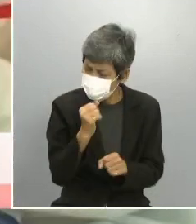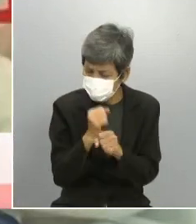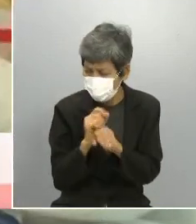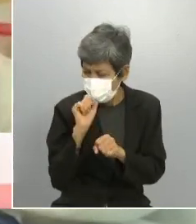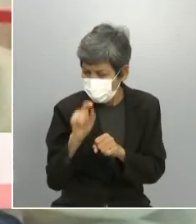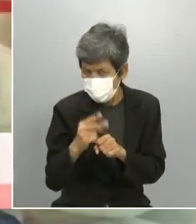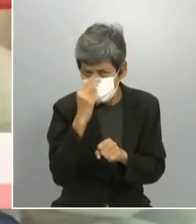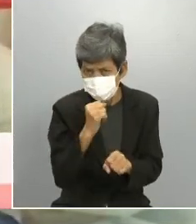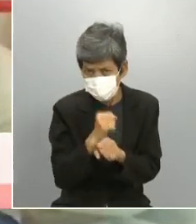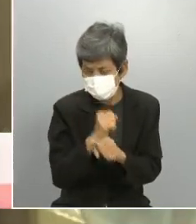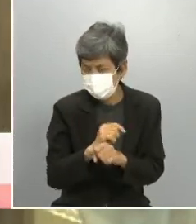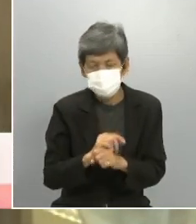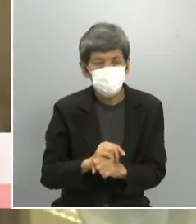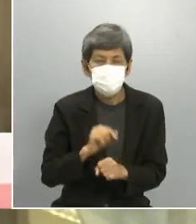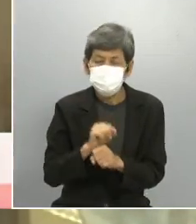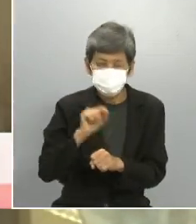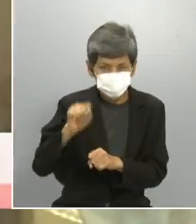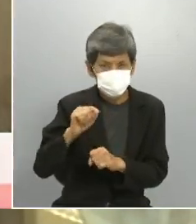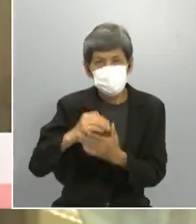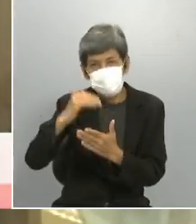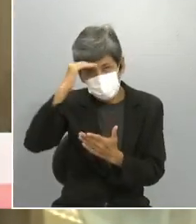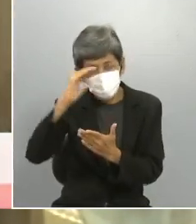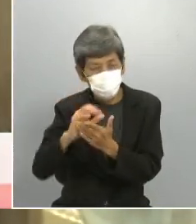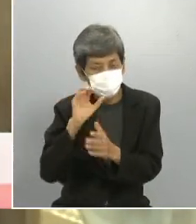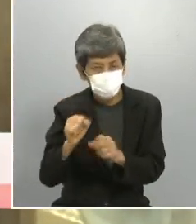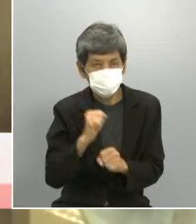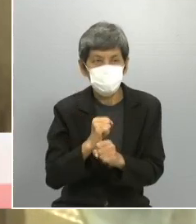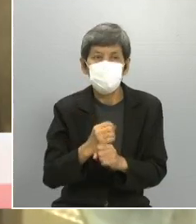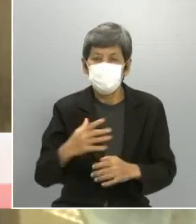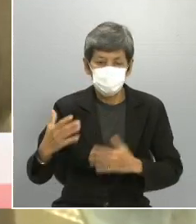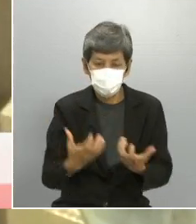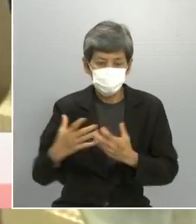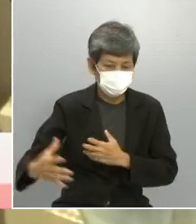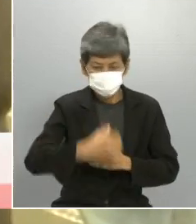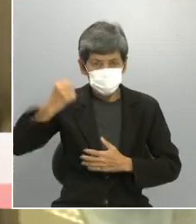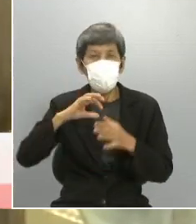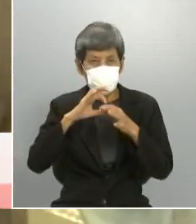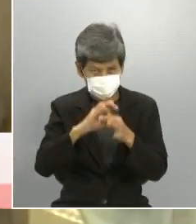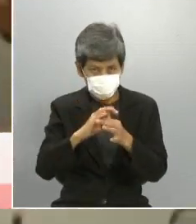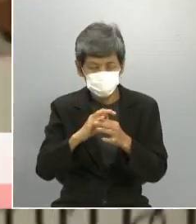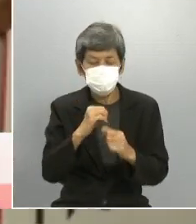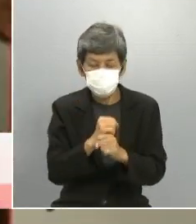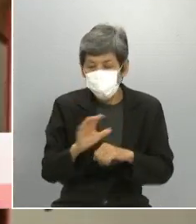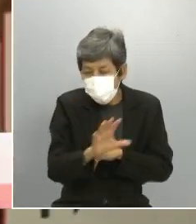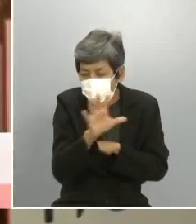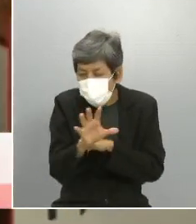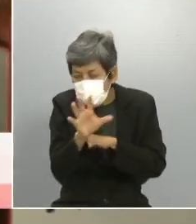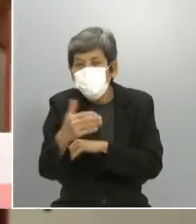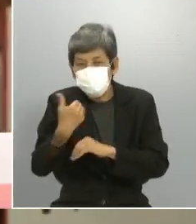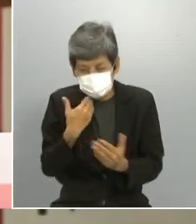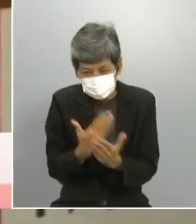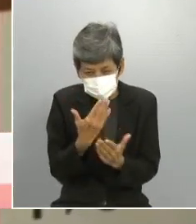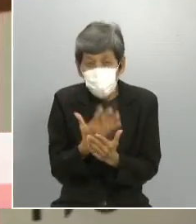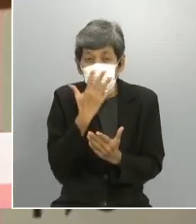รัดในคดีแล้วก็ออกคำสั่งไปยังกองบังคับการปราบปรามยึดอายัดทรัพย์คนที่เกี่ยวข้องในกระบวนการซึ่งมีมูลค่า